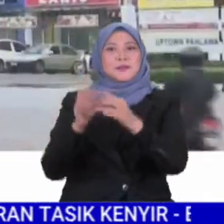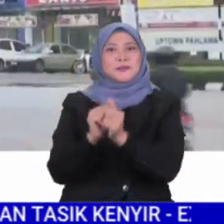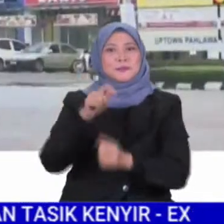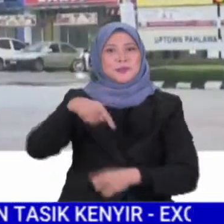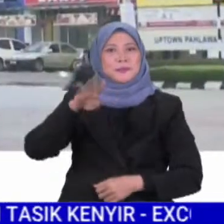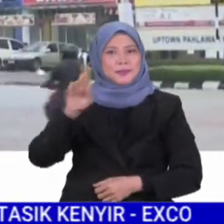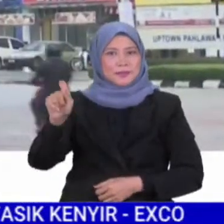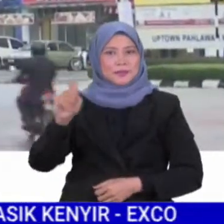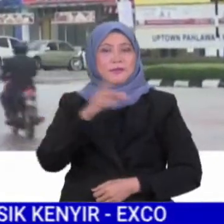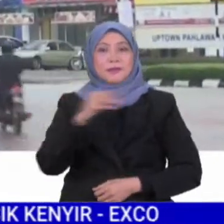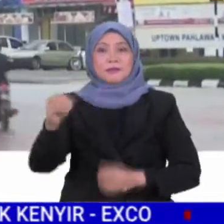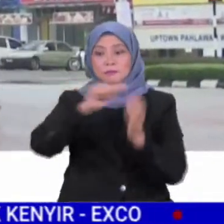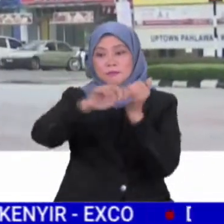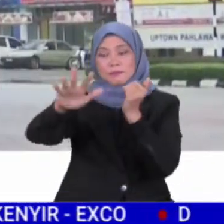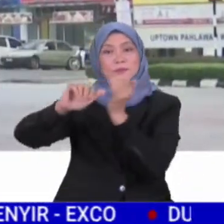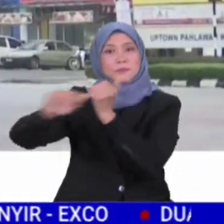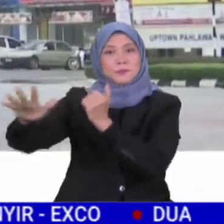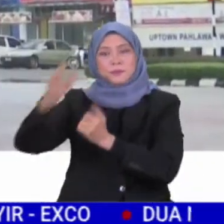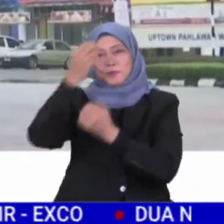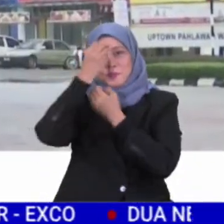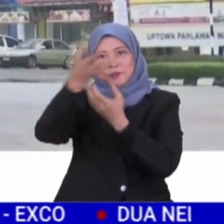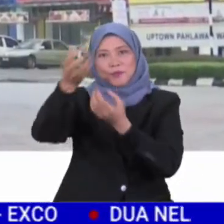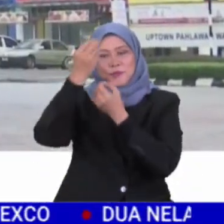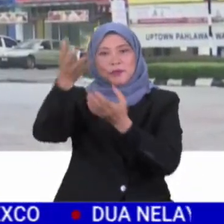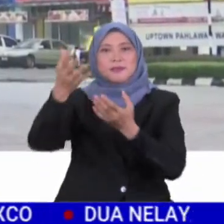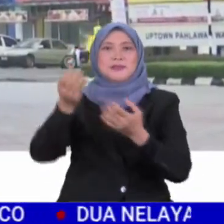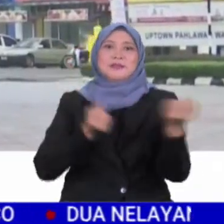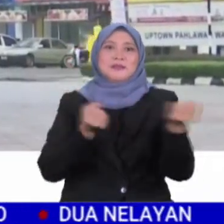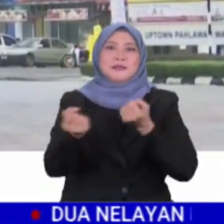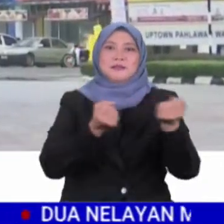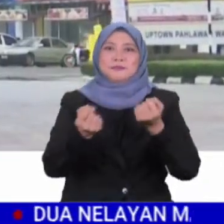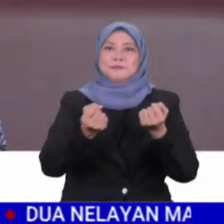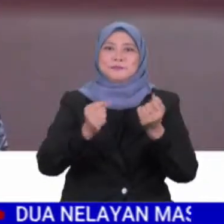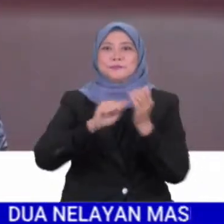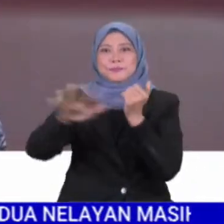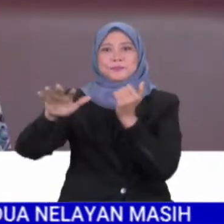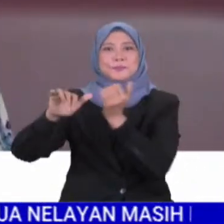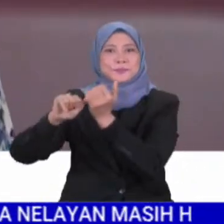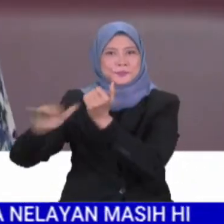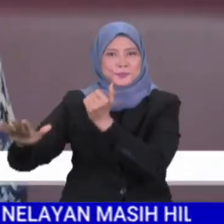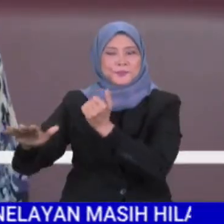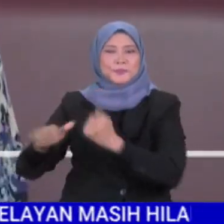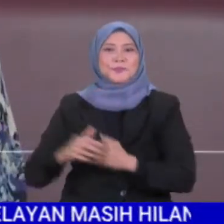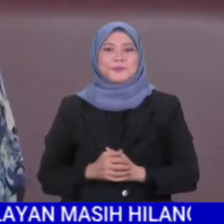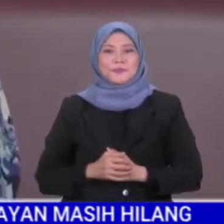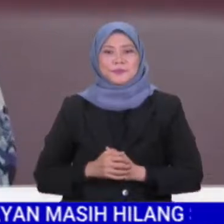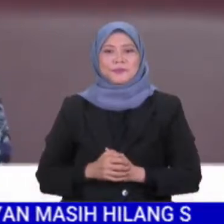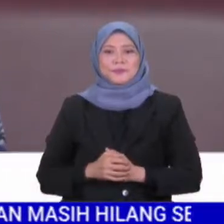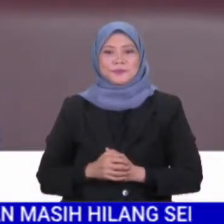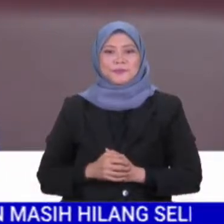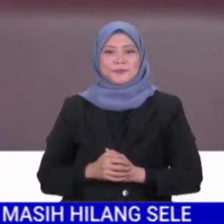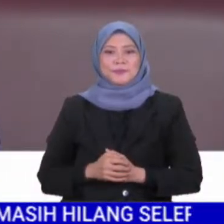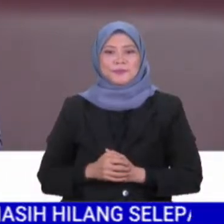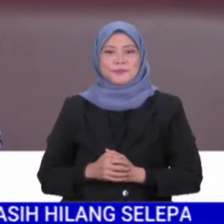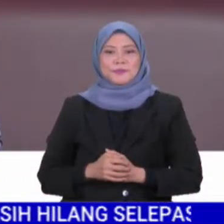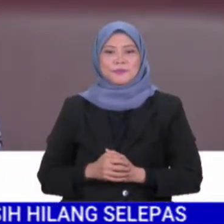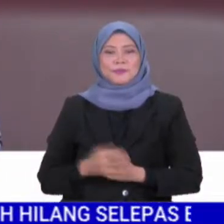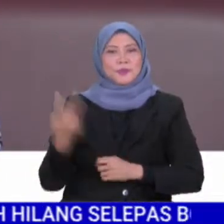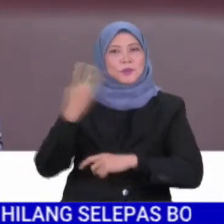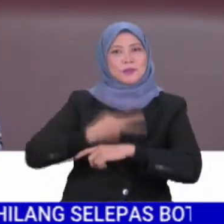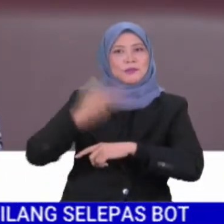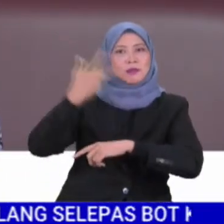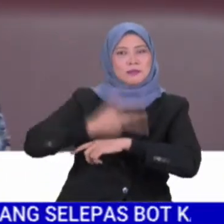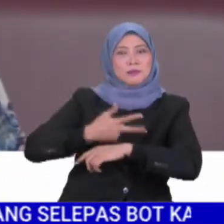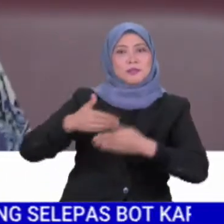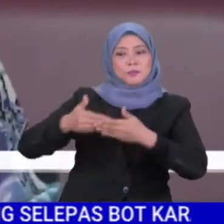Negeri selain hebahan bergerak Info on Wheels IOW. Dan mana 2-3 hari sebelum